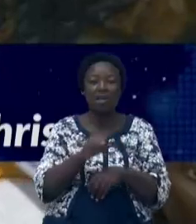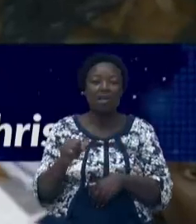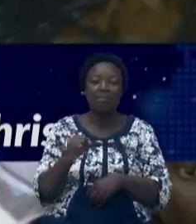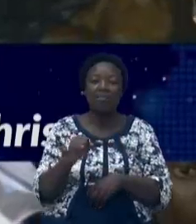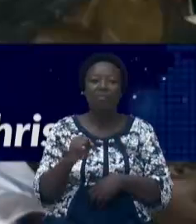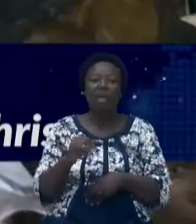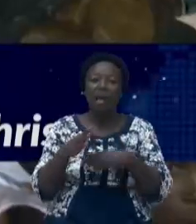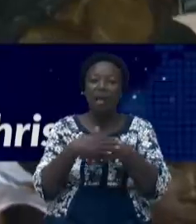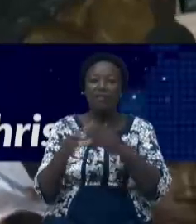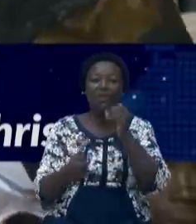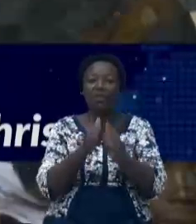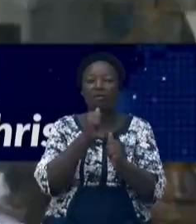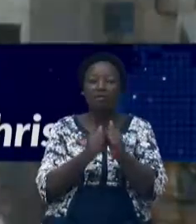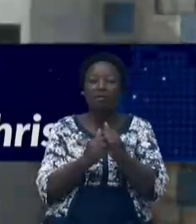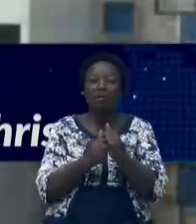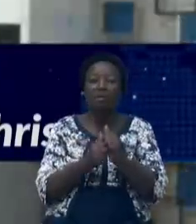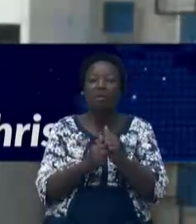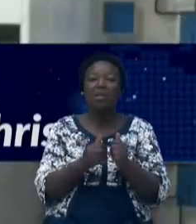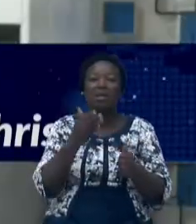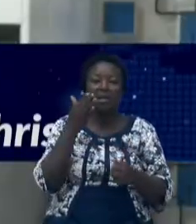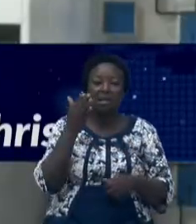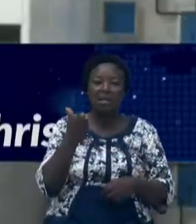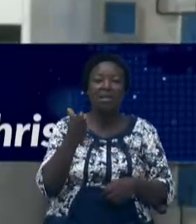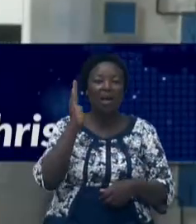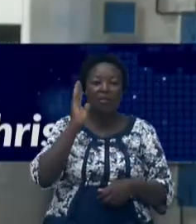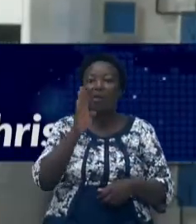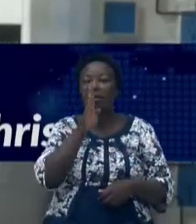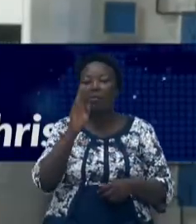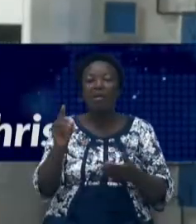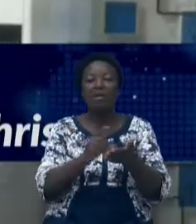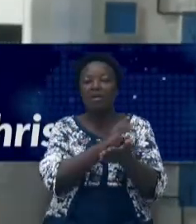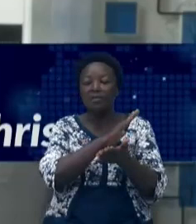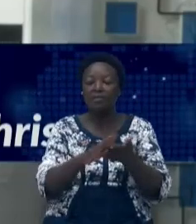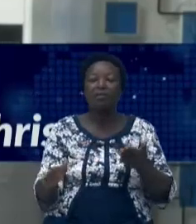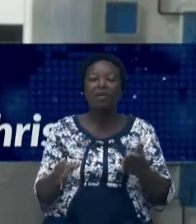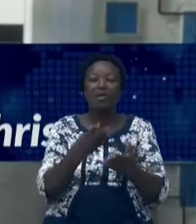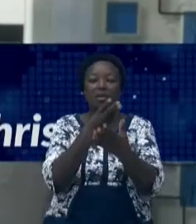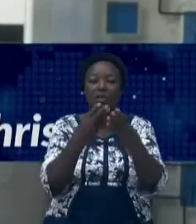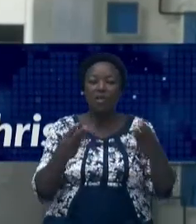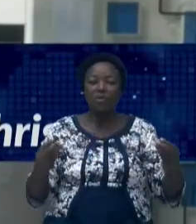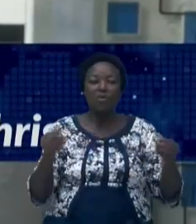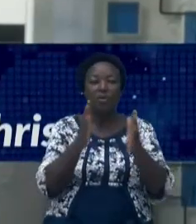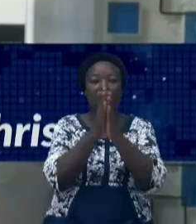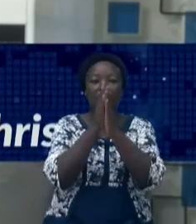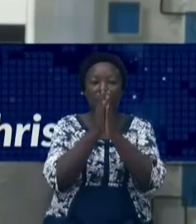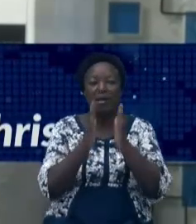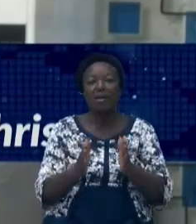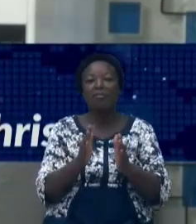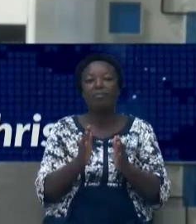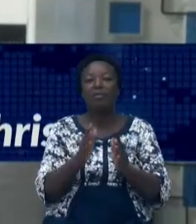dans l'eau différentes églises accueillez les nouveaux venus les nouveaux convertis sur la qui ont levé la main